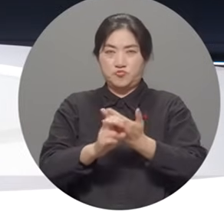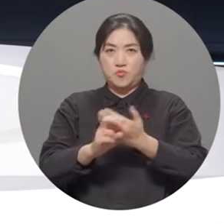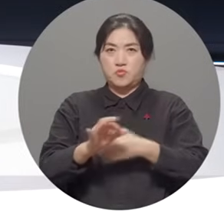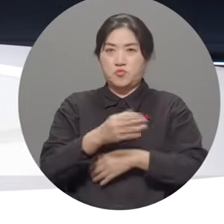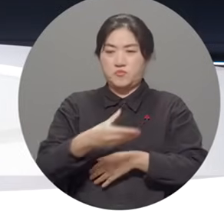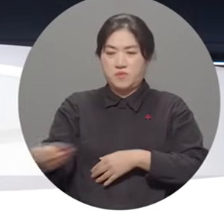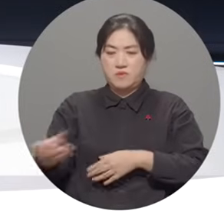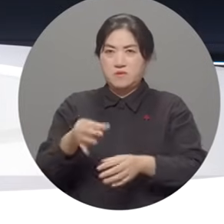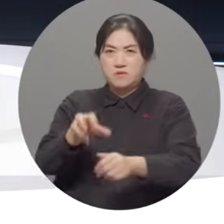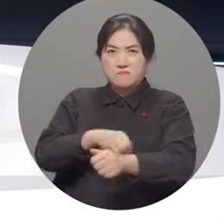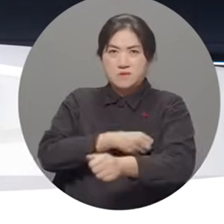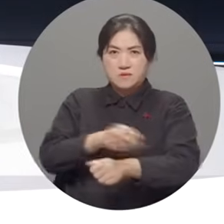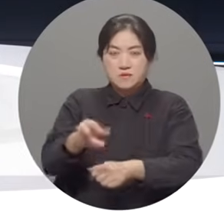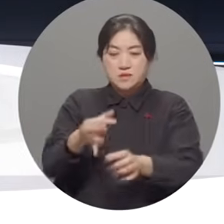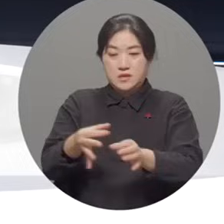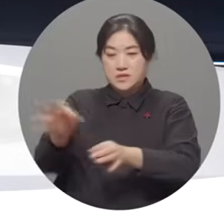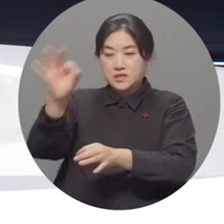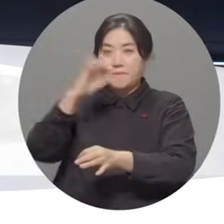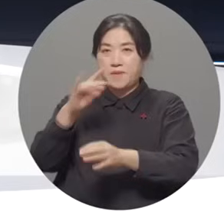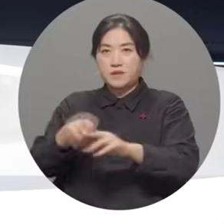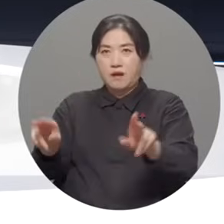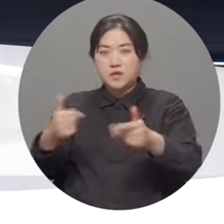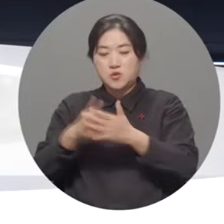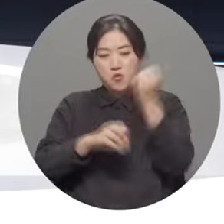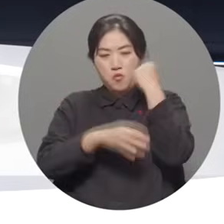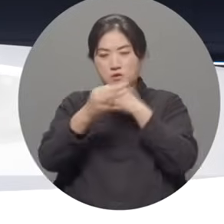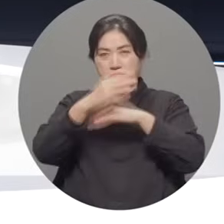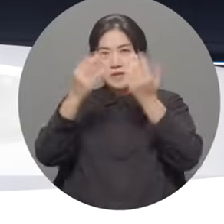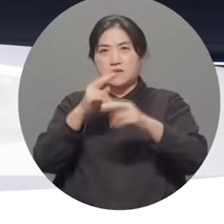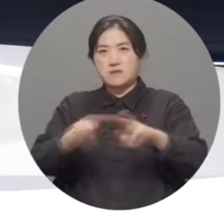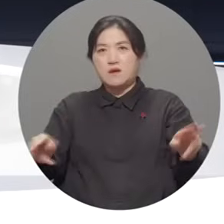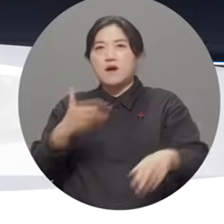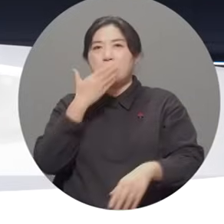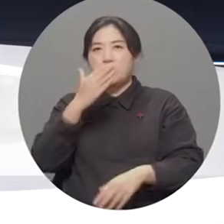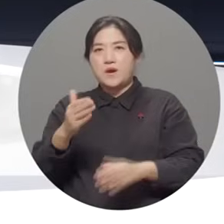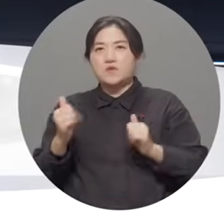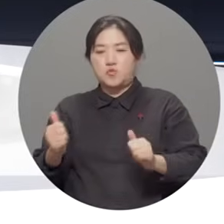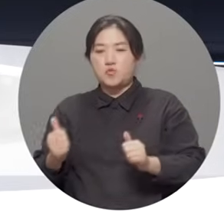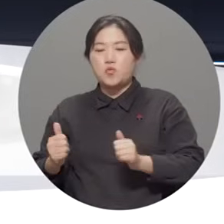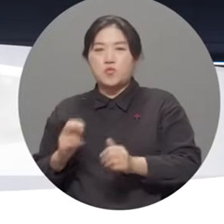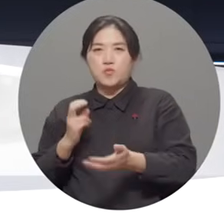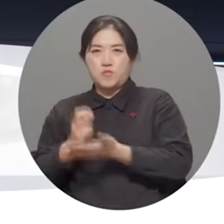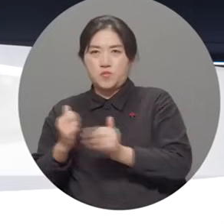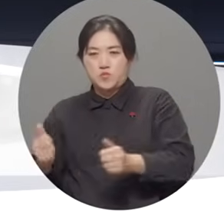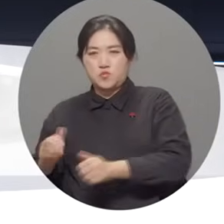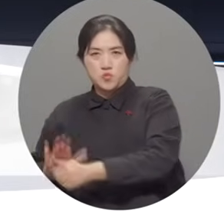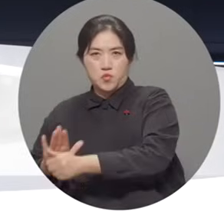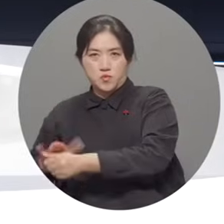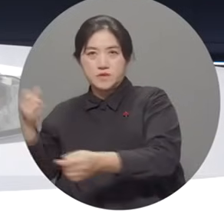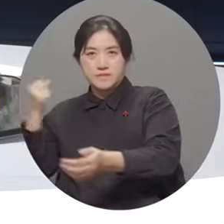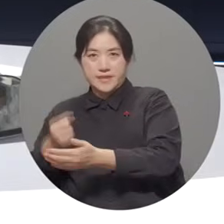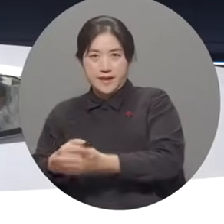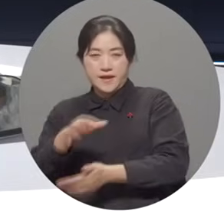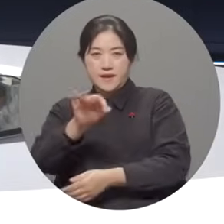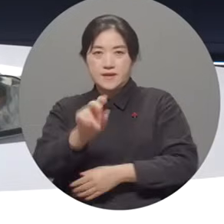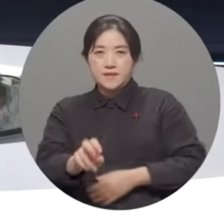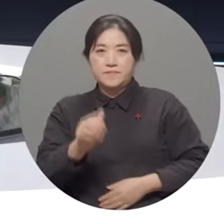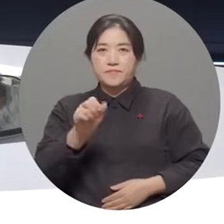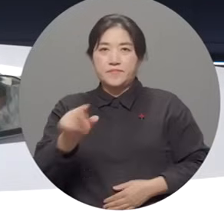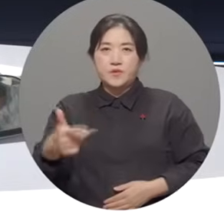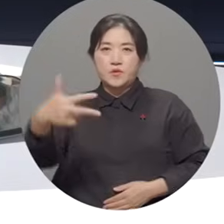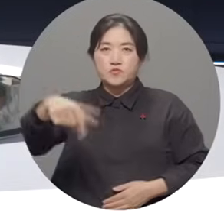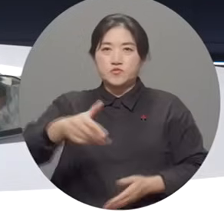이자는 물론 원금까지 계약 자체를 무효화할 수 있도록 소송을 지원하기로 했습니다. 먼저 임현주 기자가